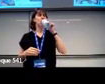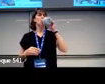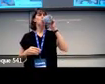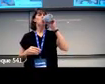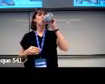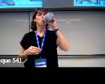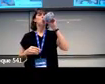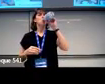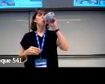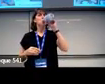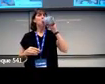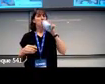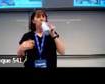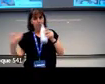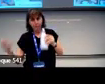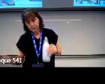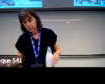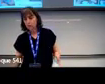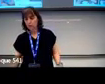mal.